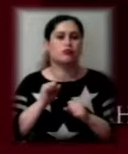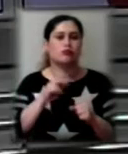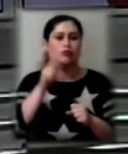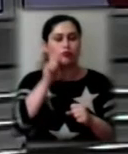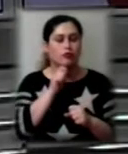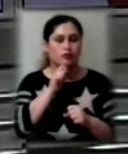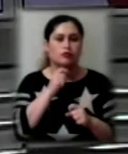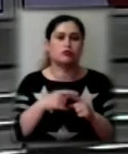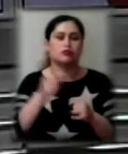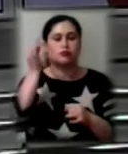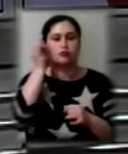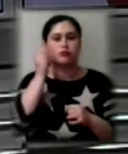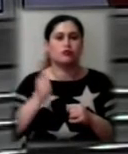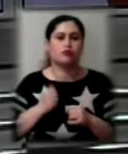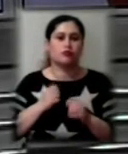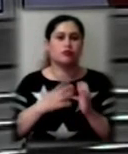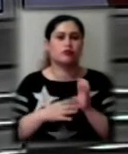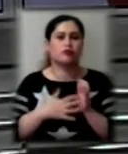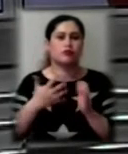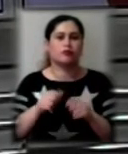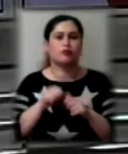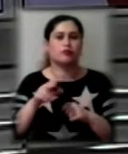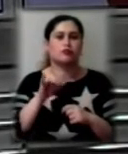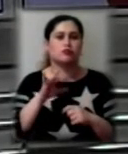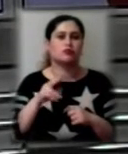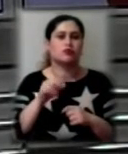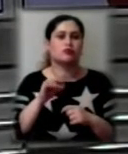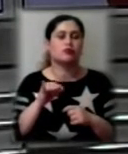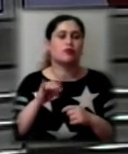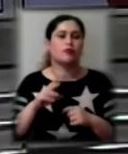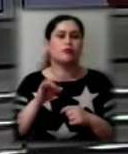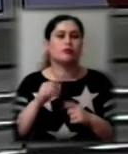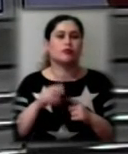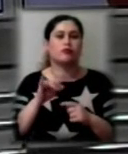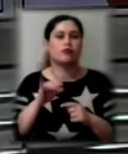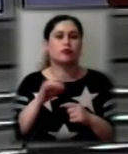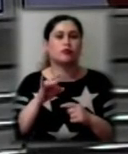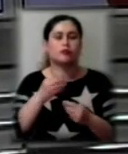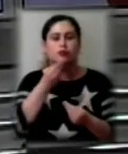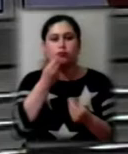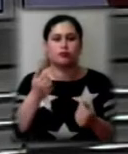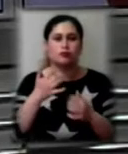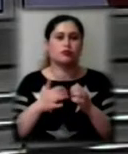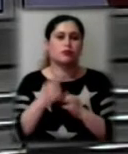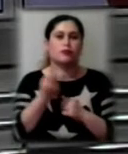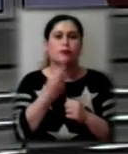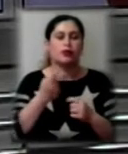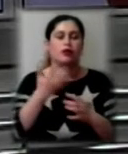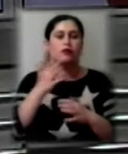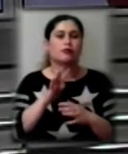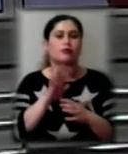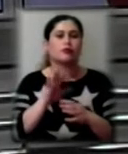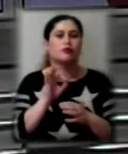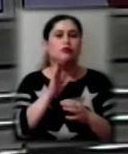Нагадаю, військовий 95-ї окремої десантно-штурмової бригади Євген Добринський зник у Херсонській області близько 5 години 30